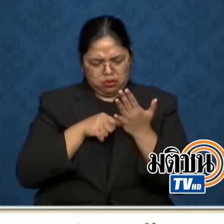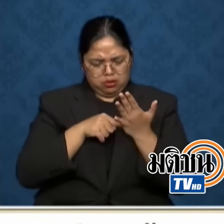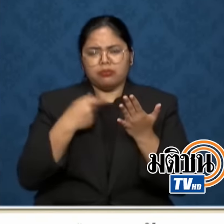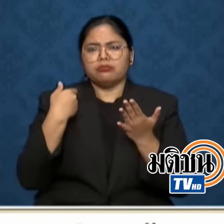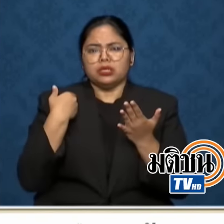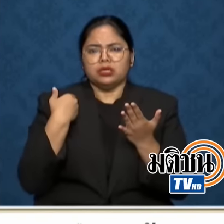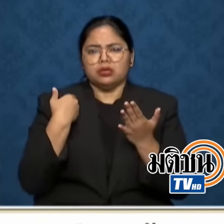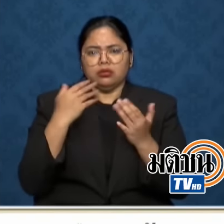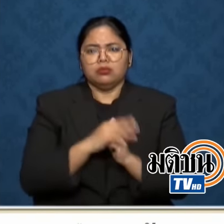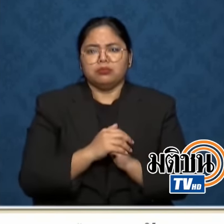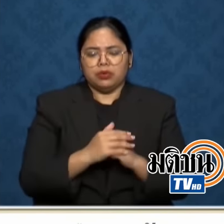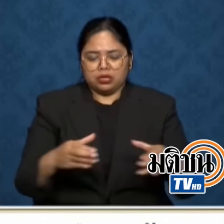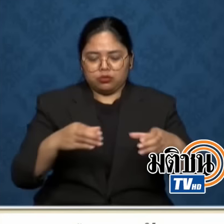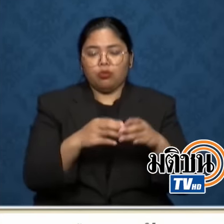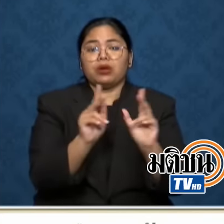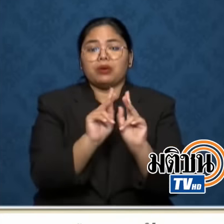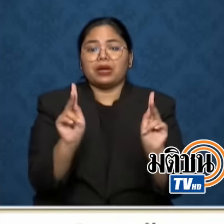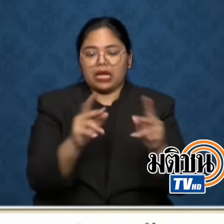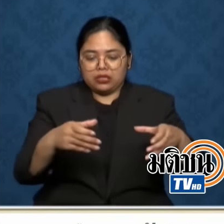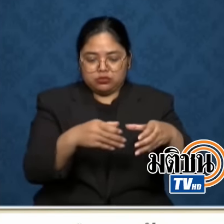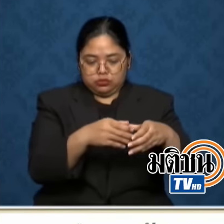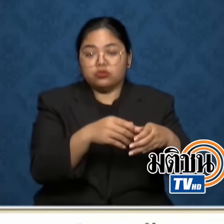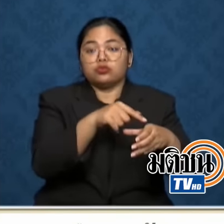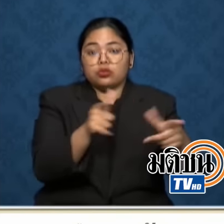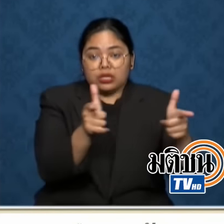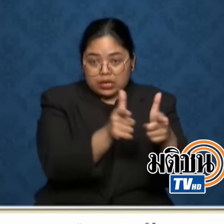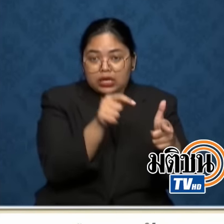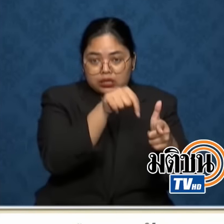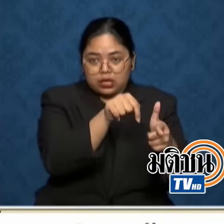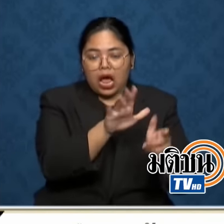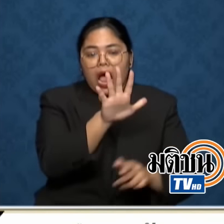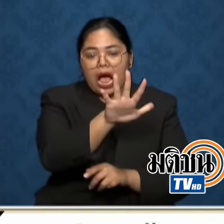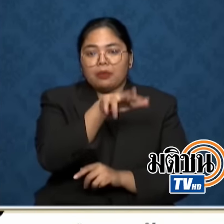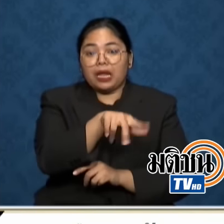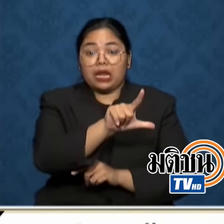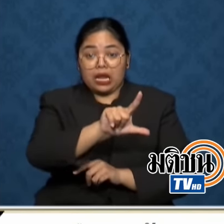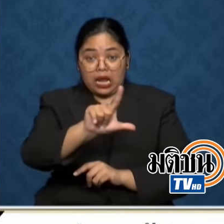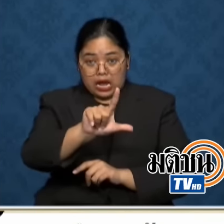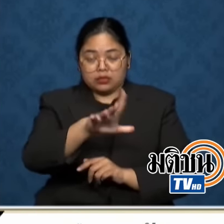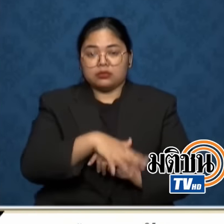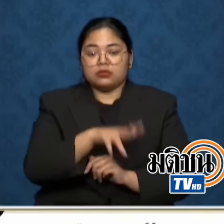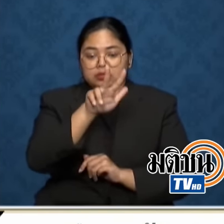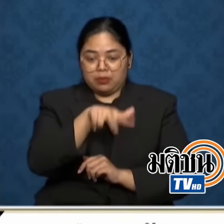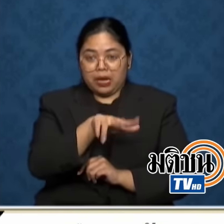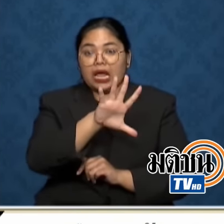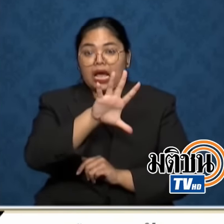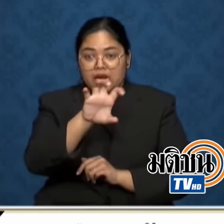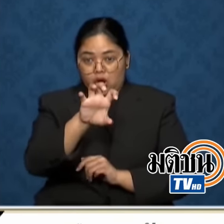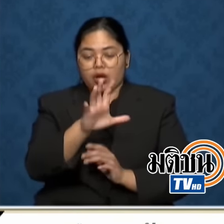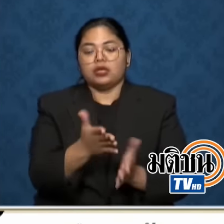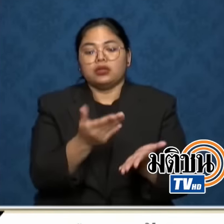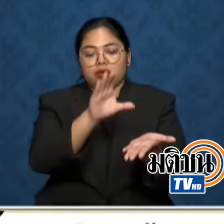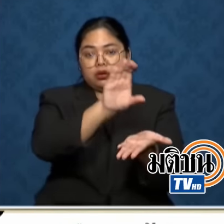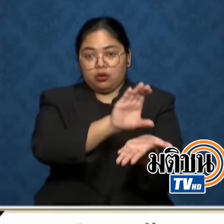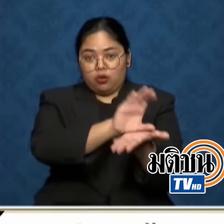ชุดเล็กนะครับแล้วก็ได้มีการเคาะงบประมาณว่า 5,000 กว่าล้านบาทเนี่ยขึ้นมาเป็น 3,500 ล้านบาทเป็นงบ